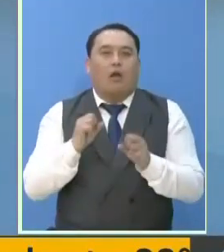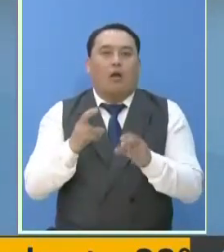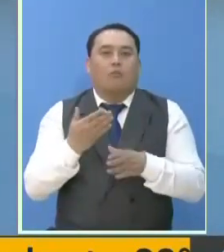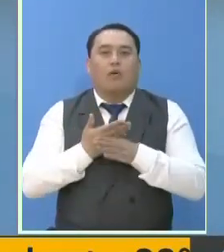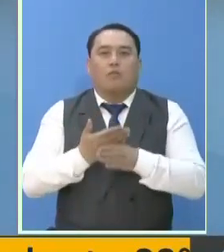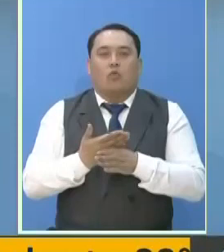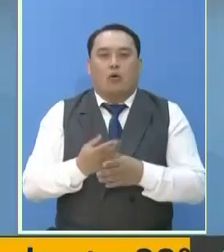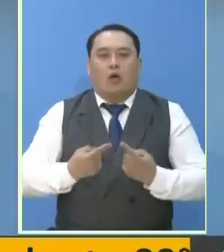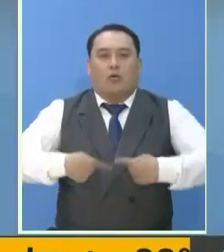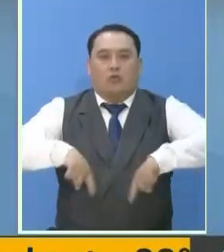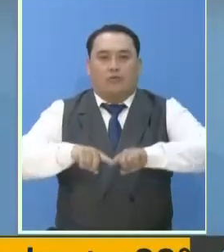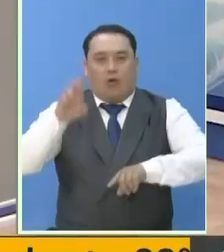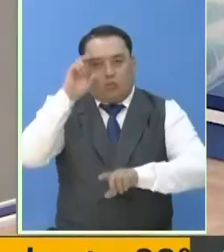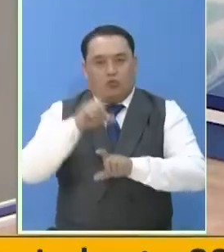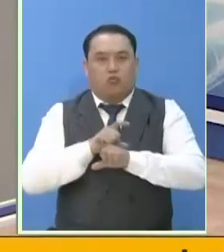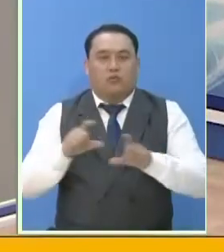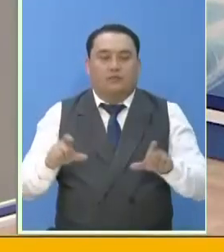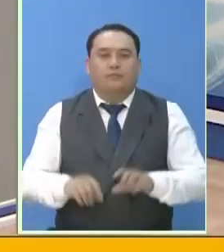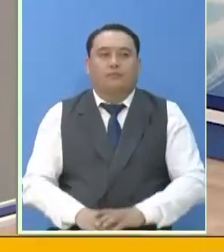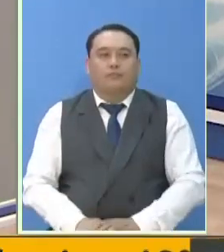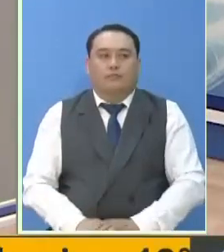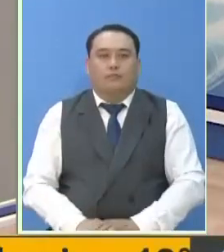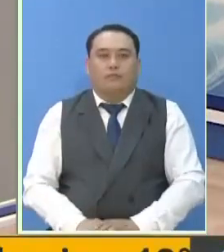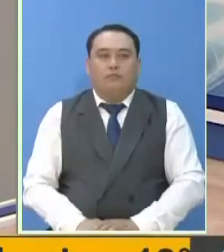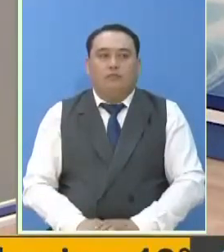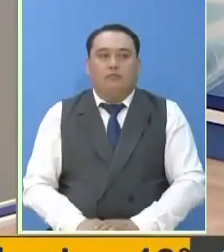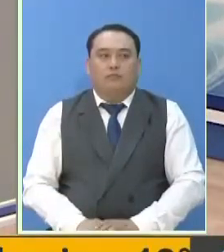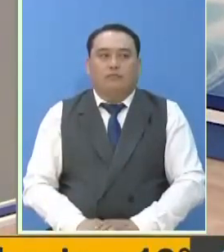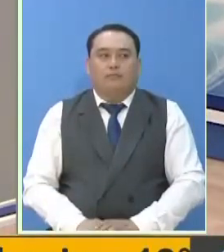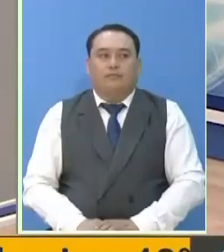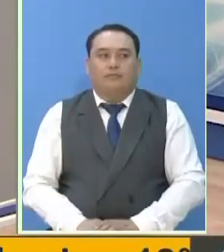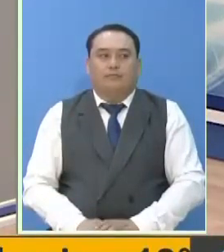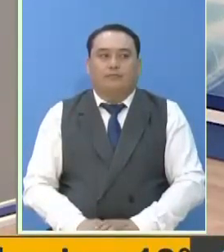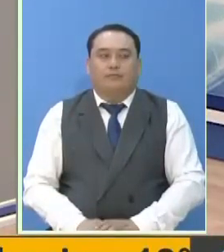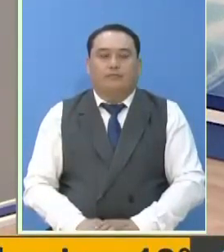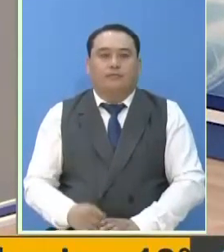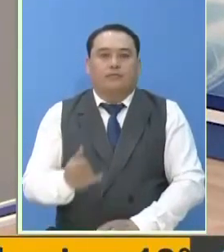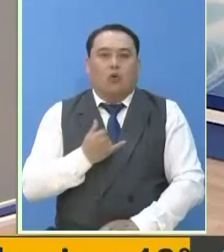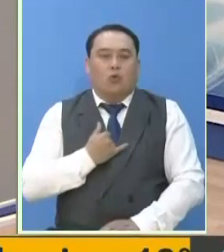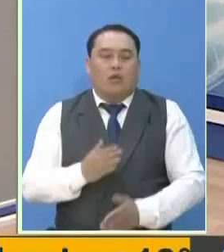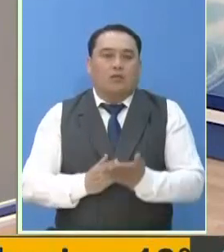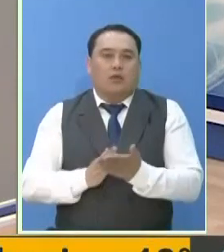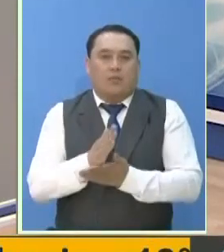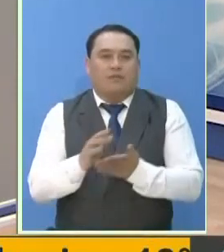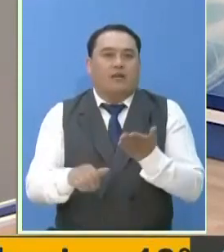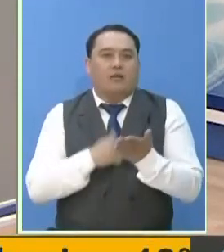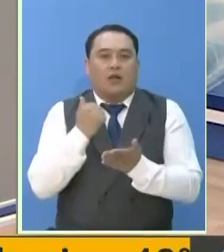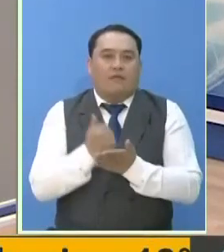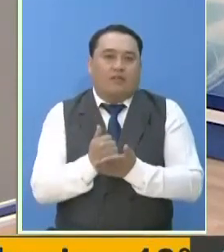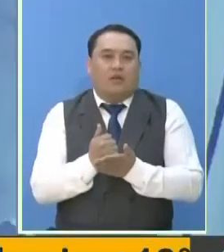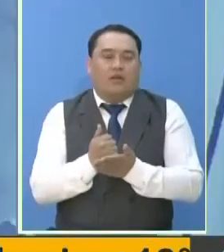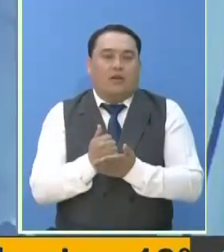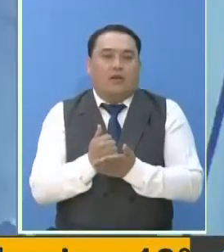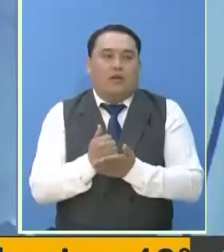в работе агентства по делам государственной службы? У нас в основных направлениях, как я